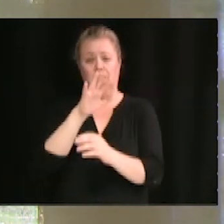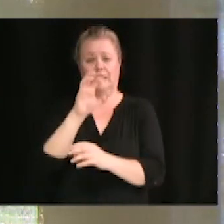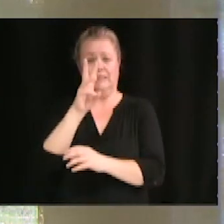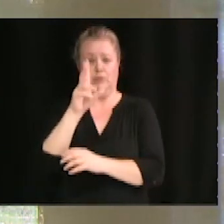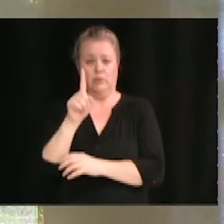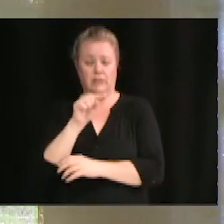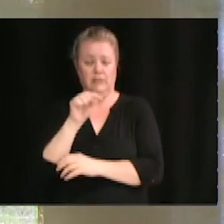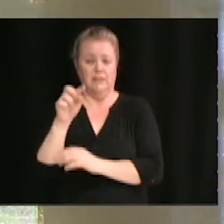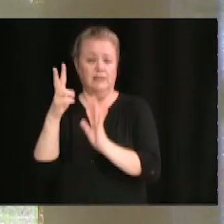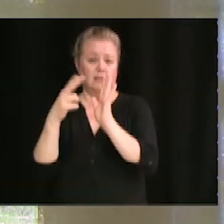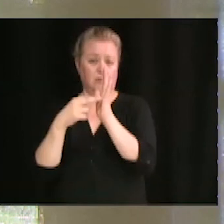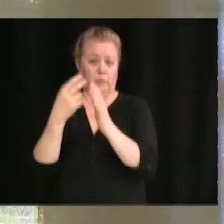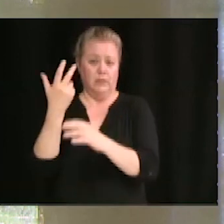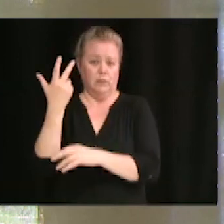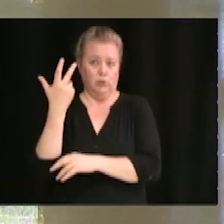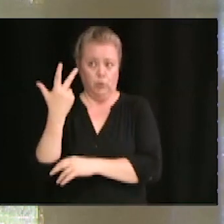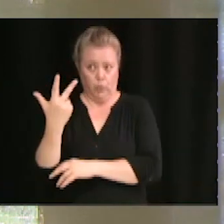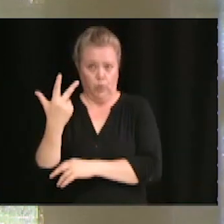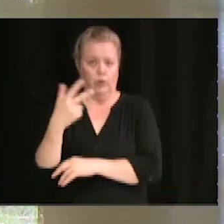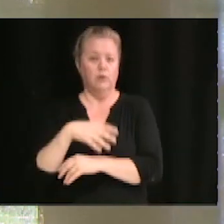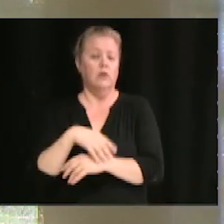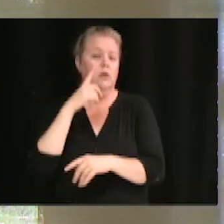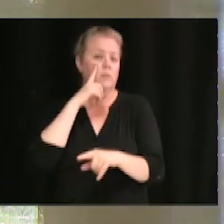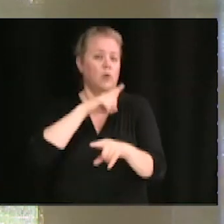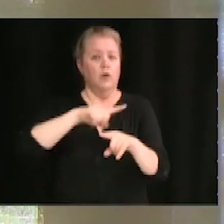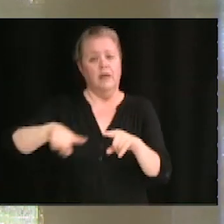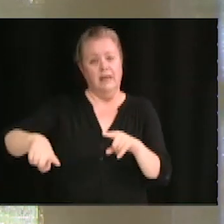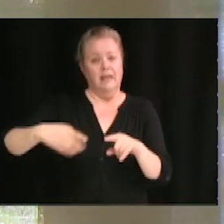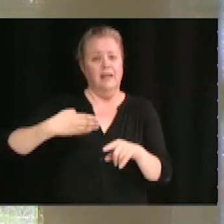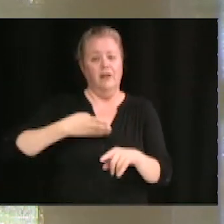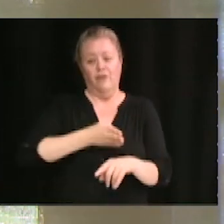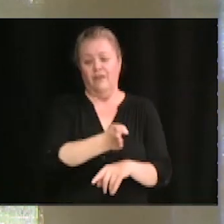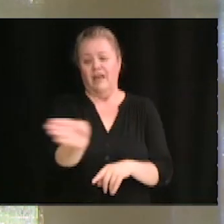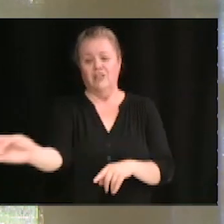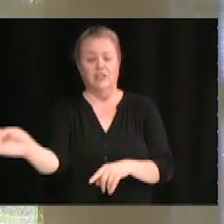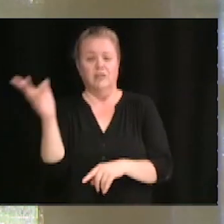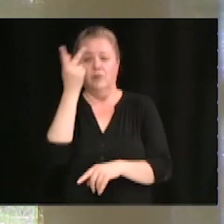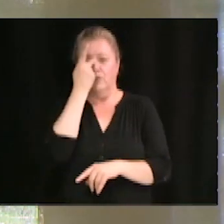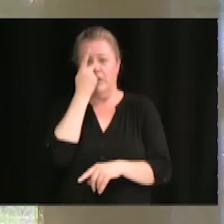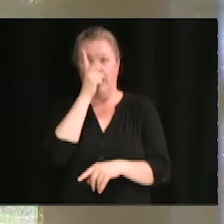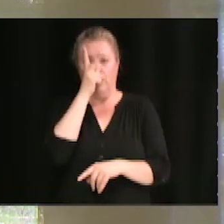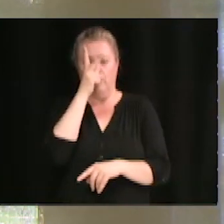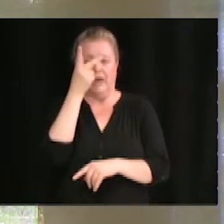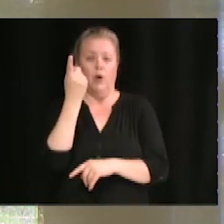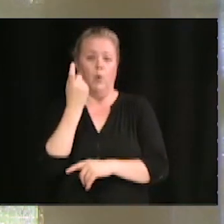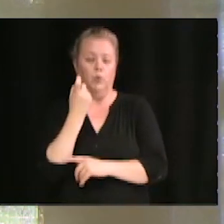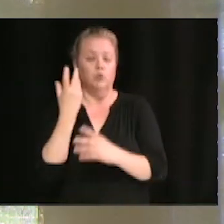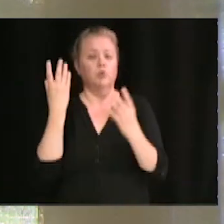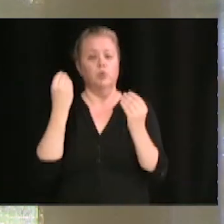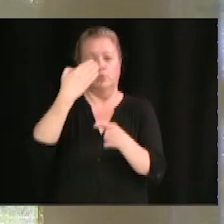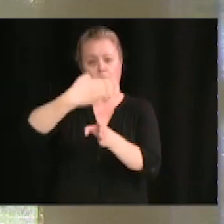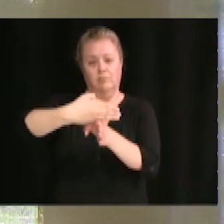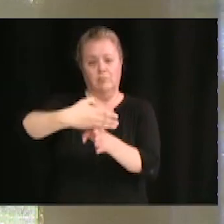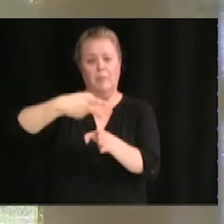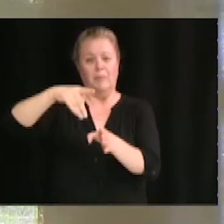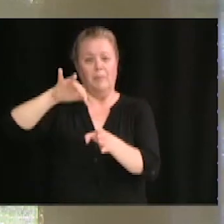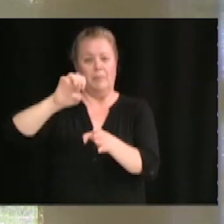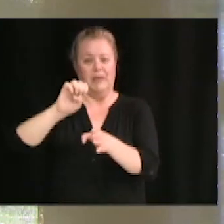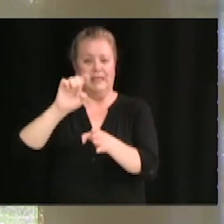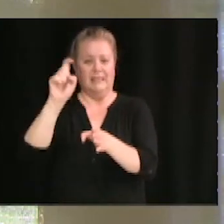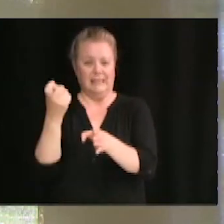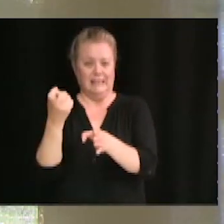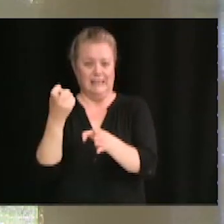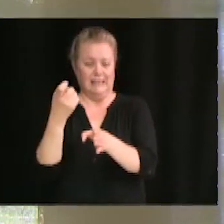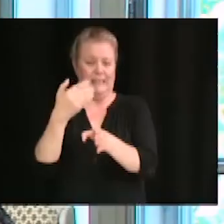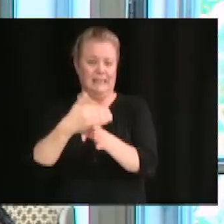-2003 de manière à interdire le virage à droite à un feu rouge à l'intersection de l'avenue P10 et de la rue Gamache. Oui,